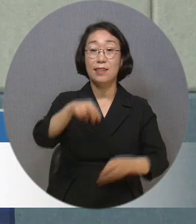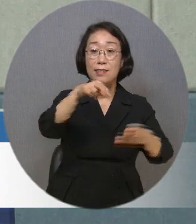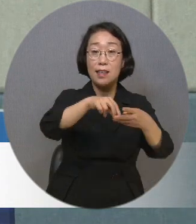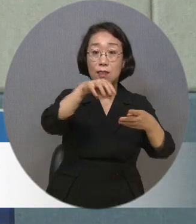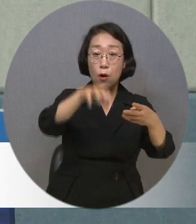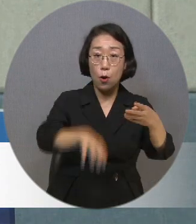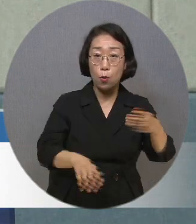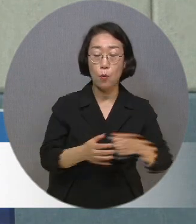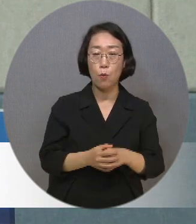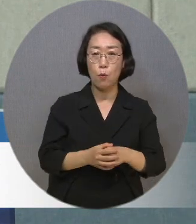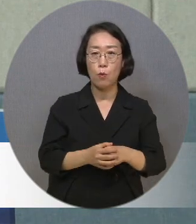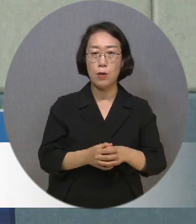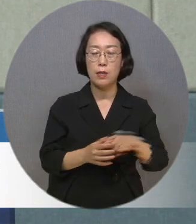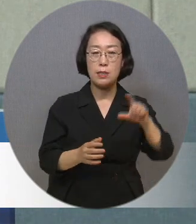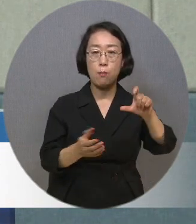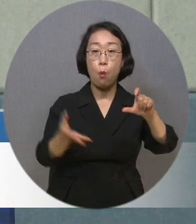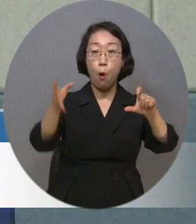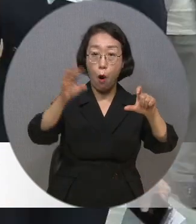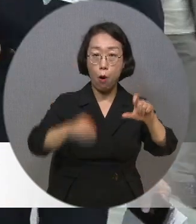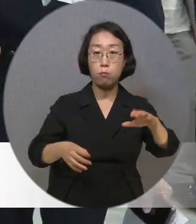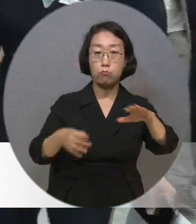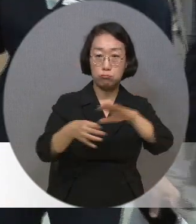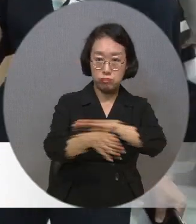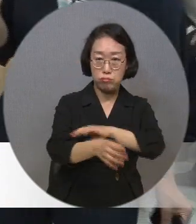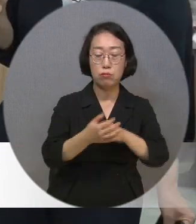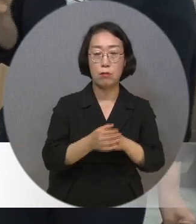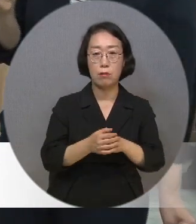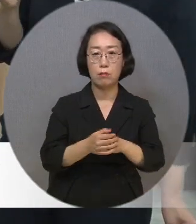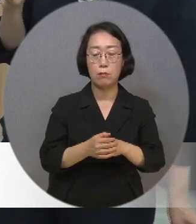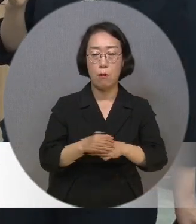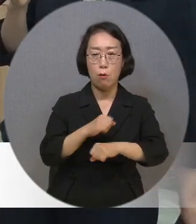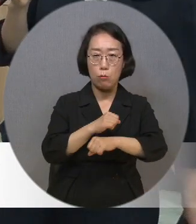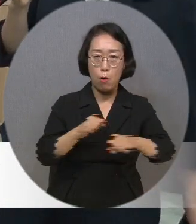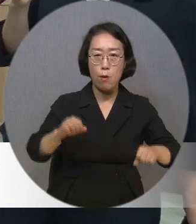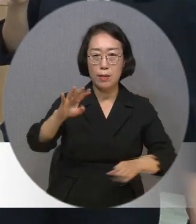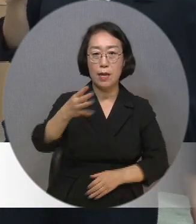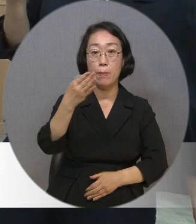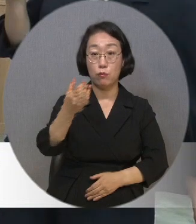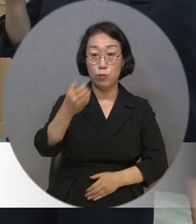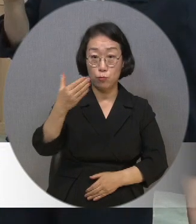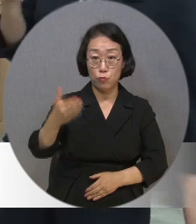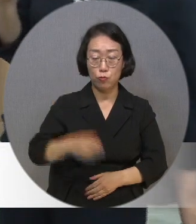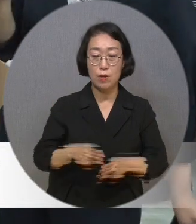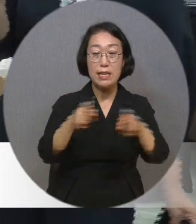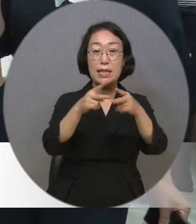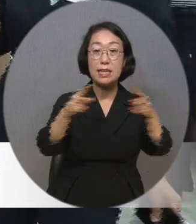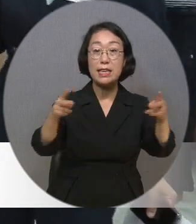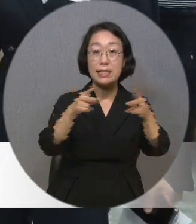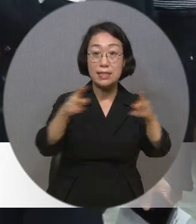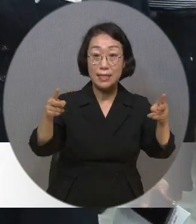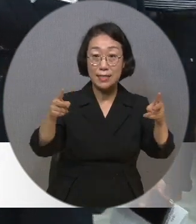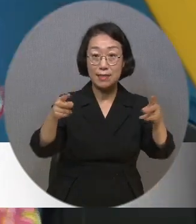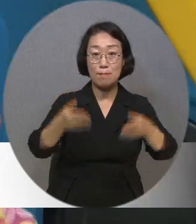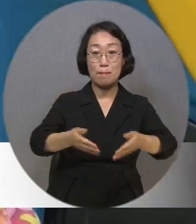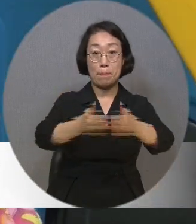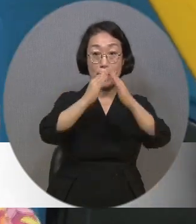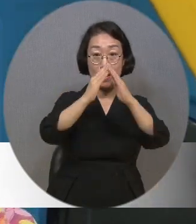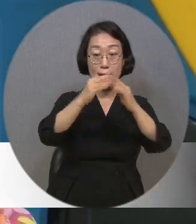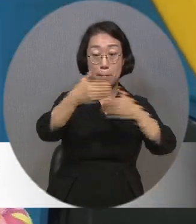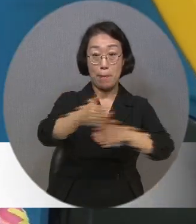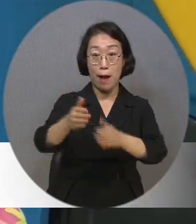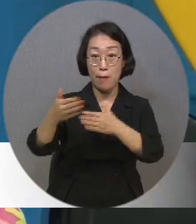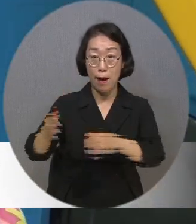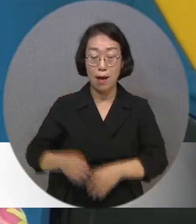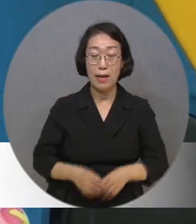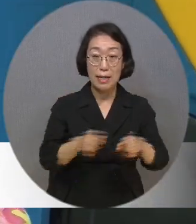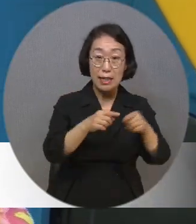아이행복센터는 총 사업비 15억 원을 들여 연면적 499제곱미터 지상 2층 규모로 지어졌으며 1층은